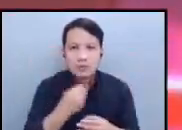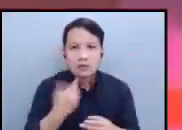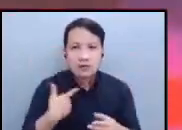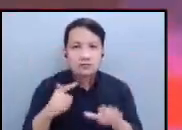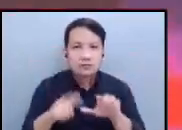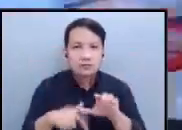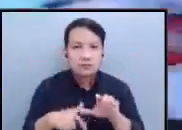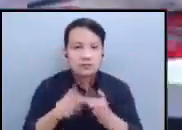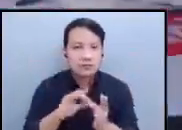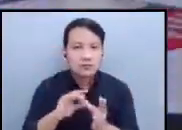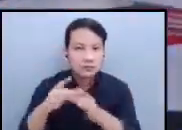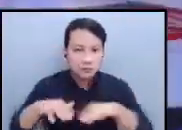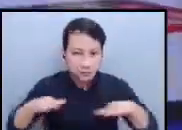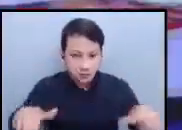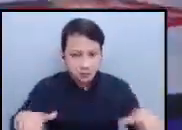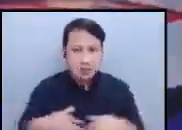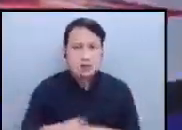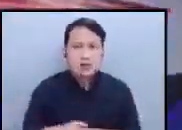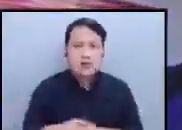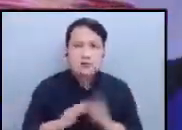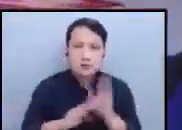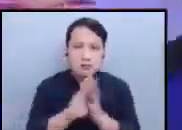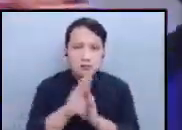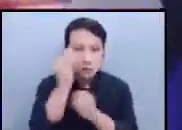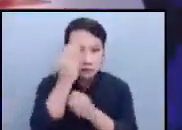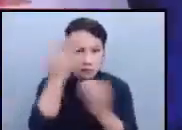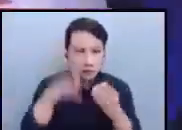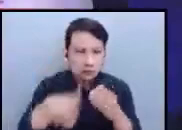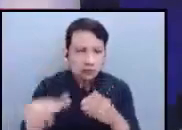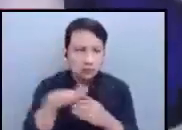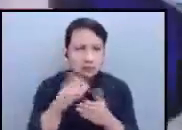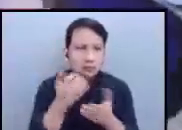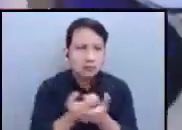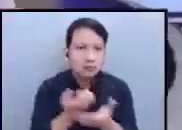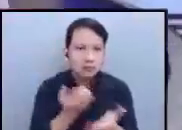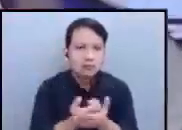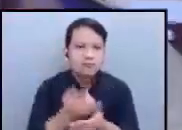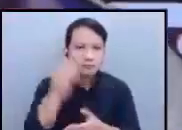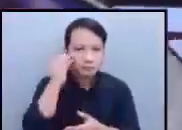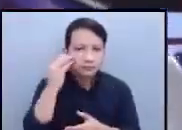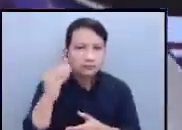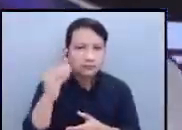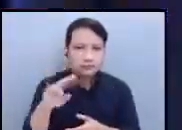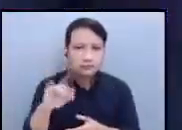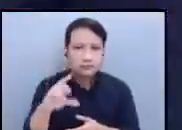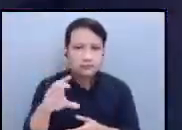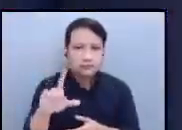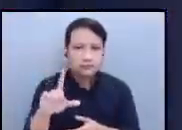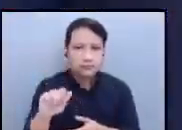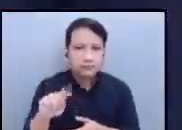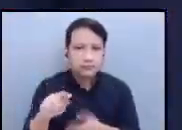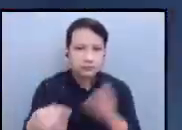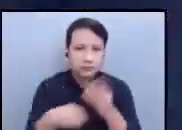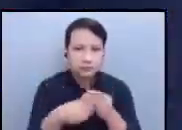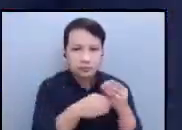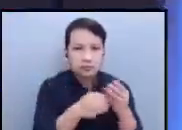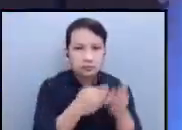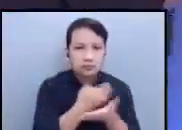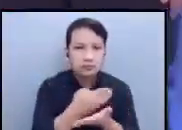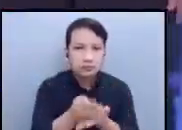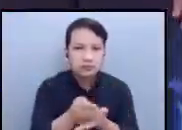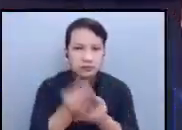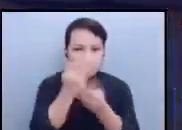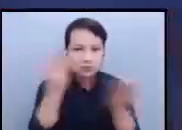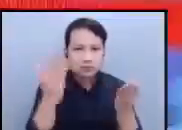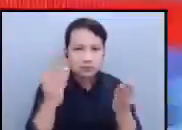children. Pagpapalago ng ekonomiya ang nais unahin ni Marcoleta sa Senado upang madagdagan ang pondong ilalaan sa mga